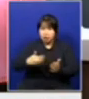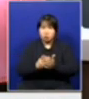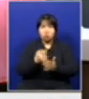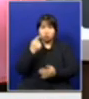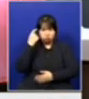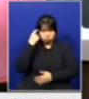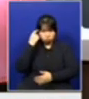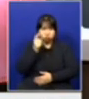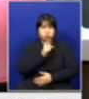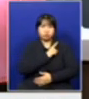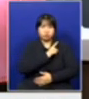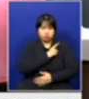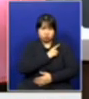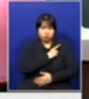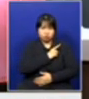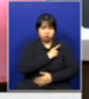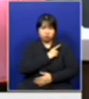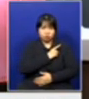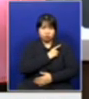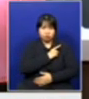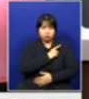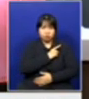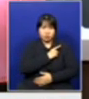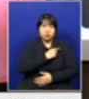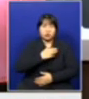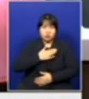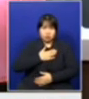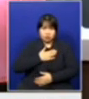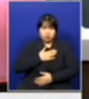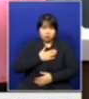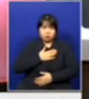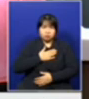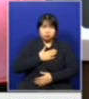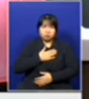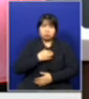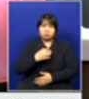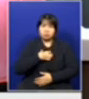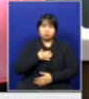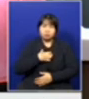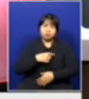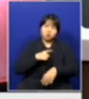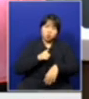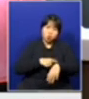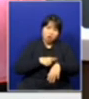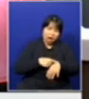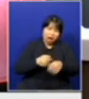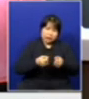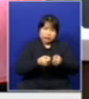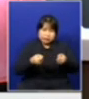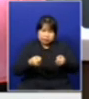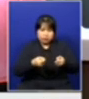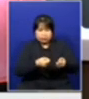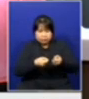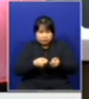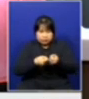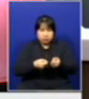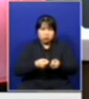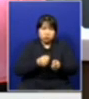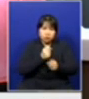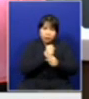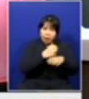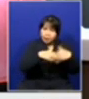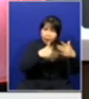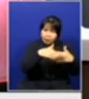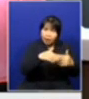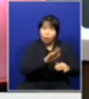หน้าที่เราไม่ได้มีความต้องการที่จะถ่วงเวลาหรือขัดขวางการทำงานของรัฐบาลดิฉันเชื่อว่